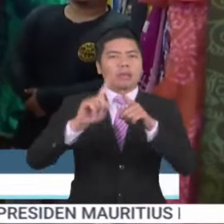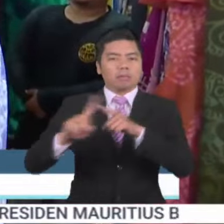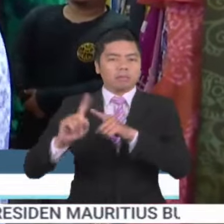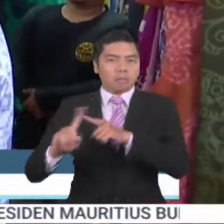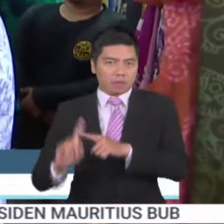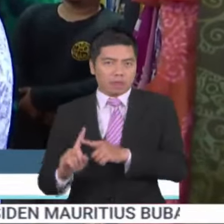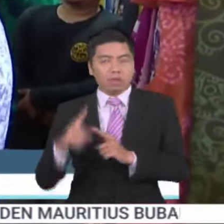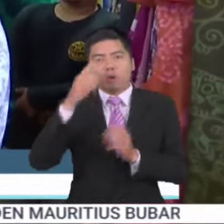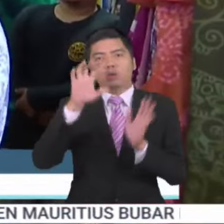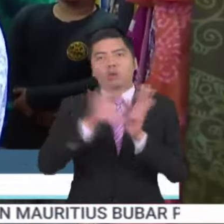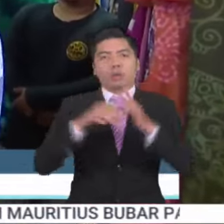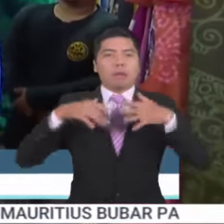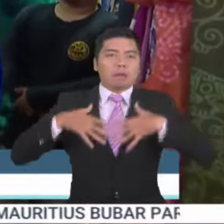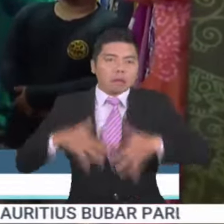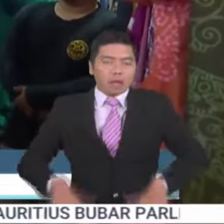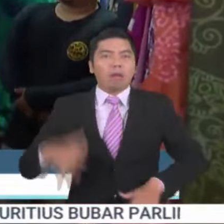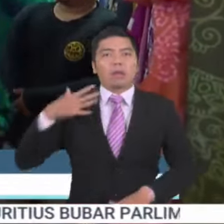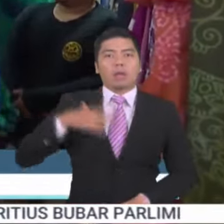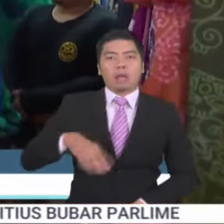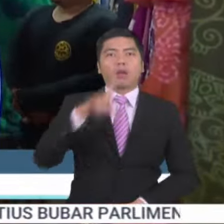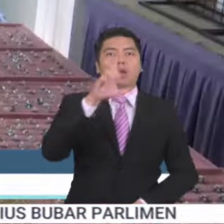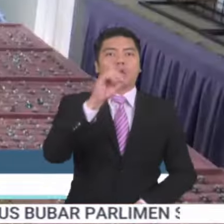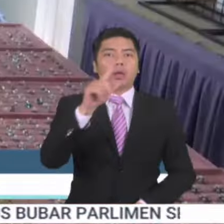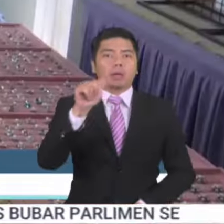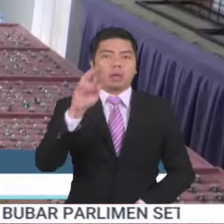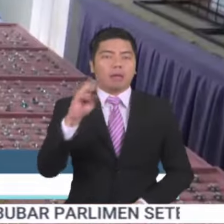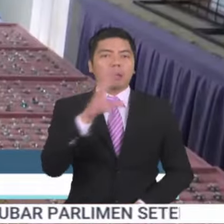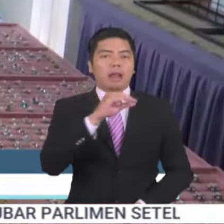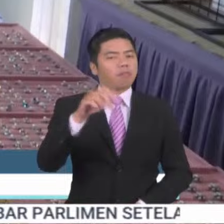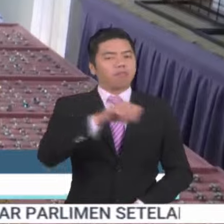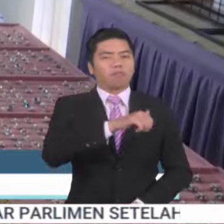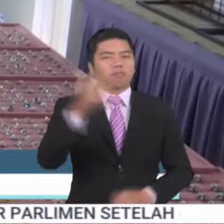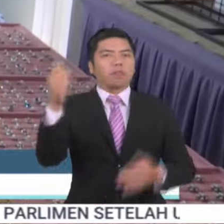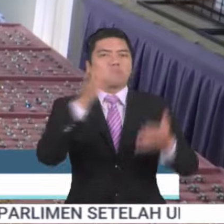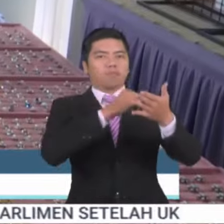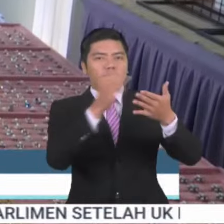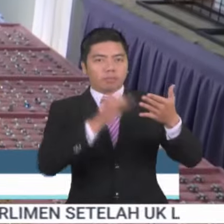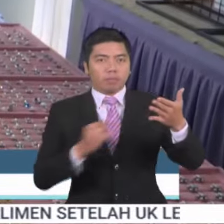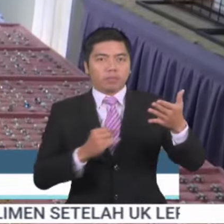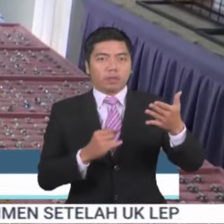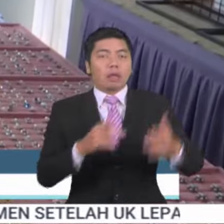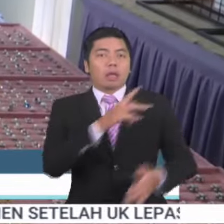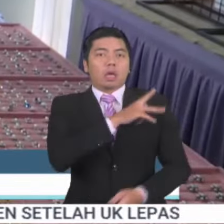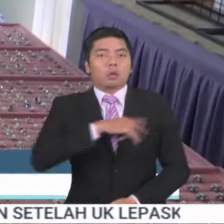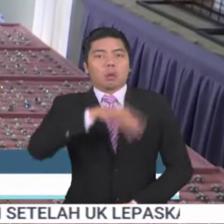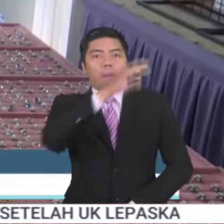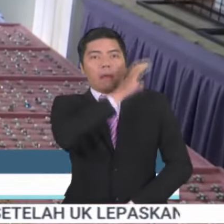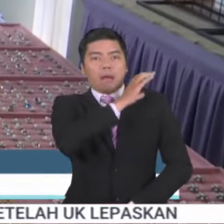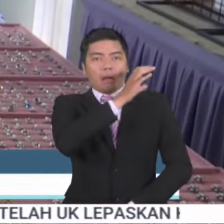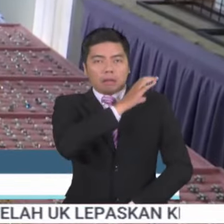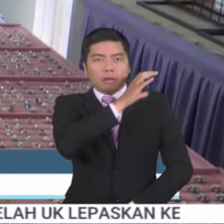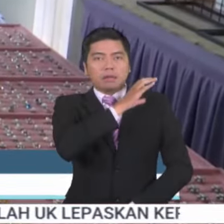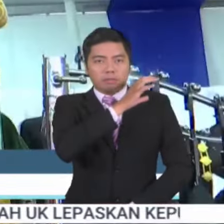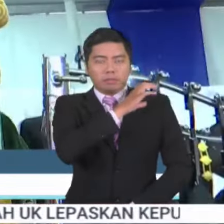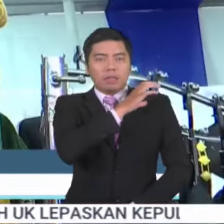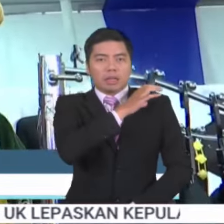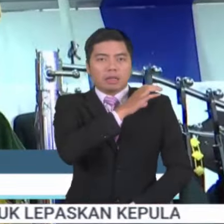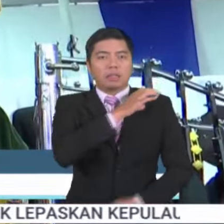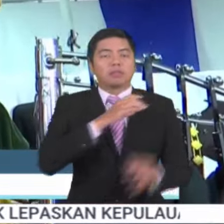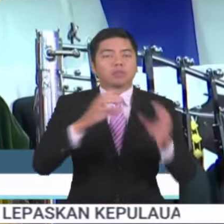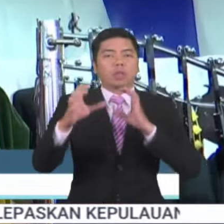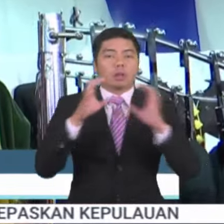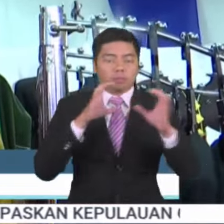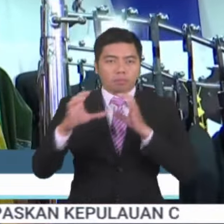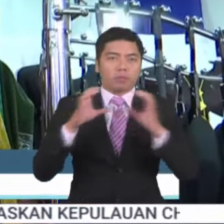tekstil, hasil rimba, hasil logam dan aneka kraft. Ketua Pengarah Kraft Tangan Malaysia, Dato' Ainu Syam Haji